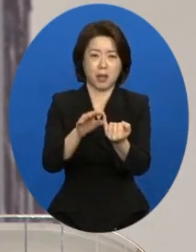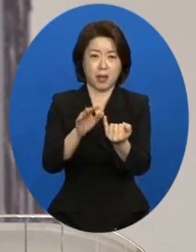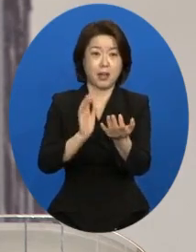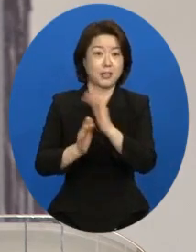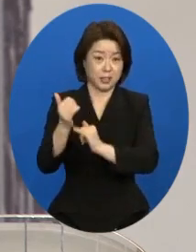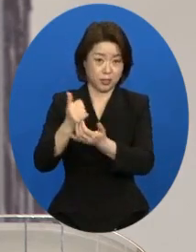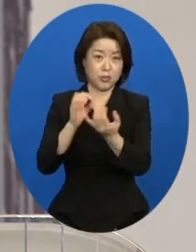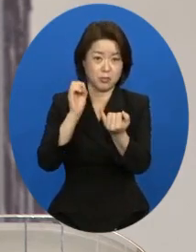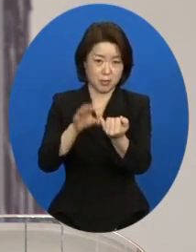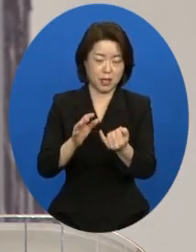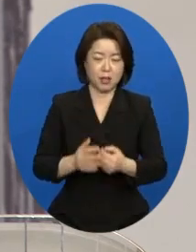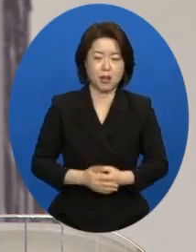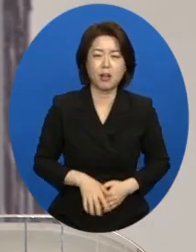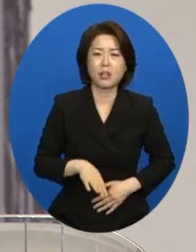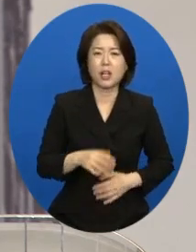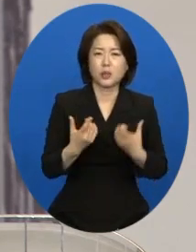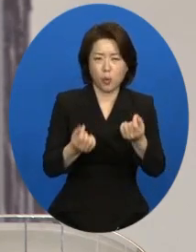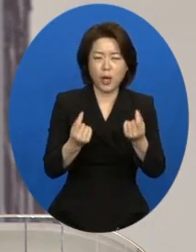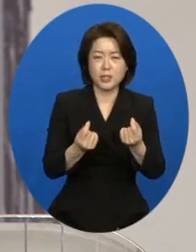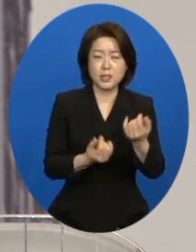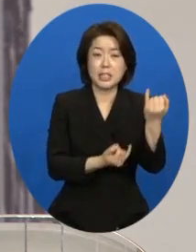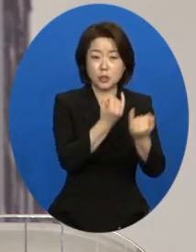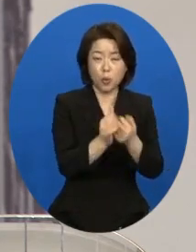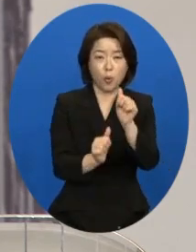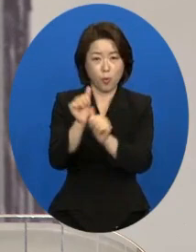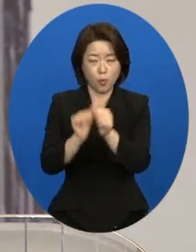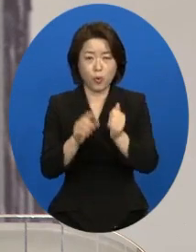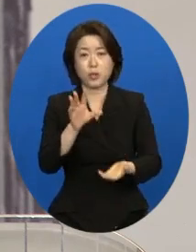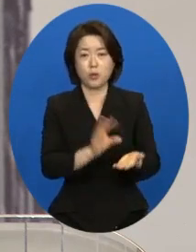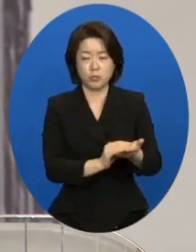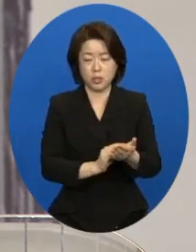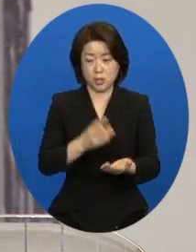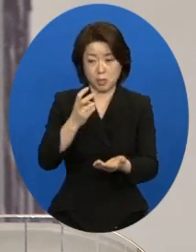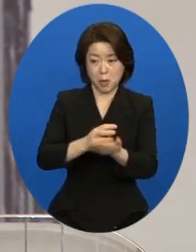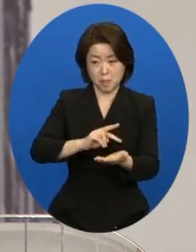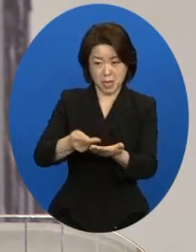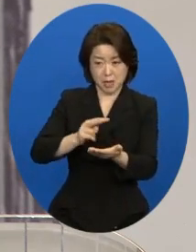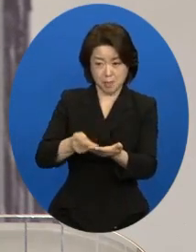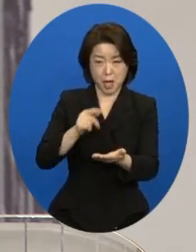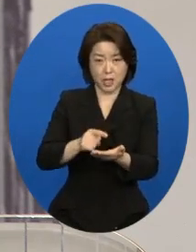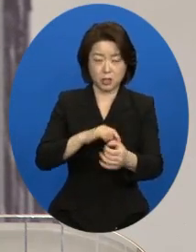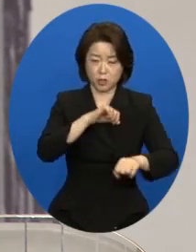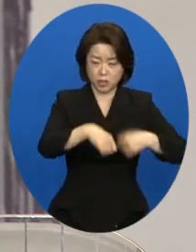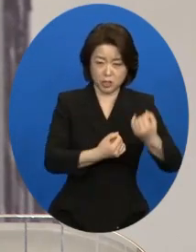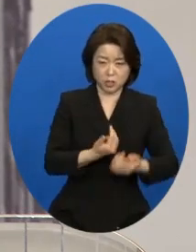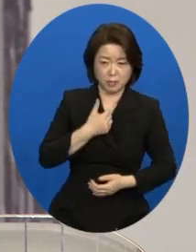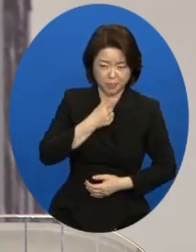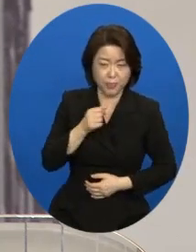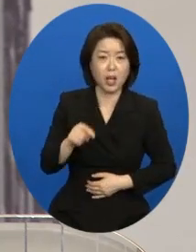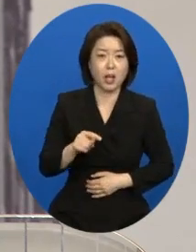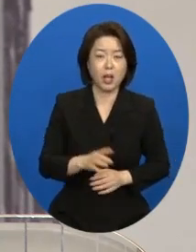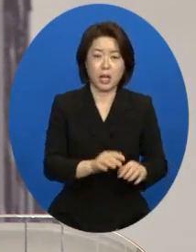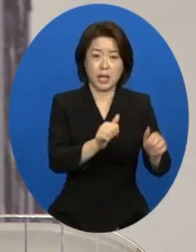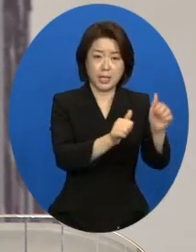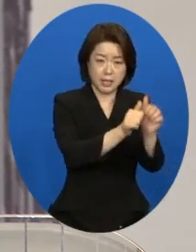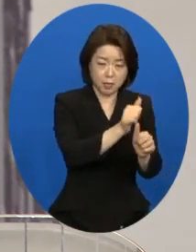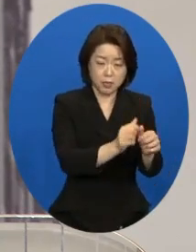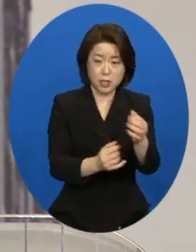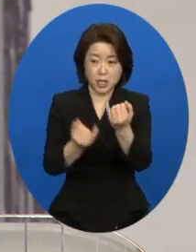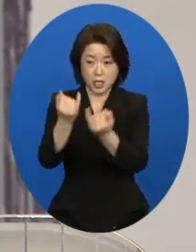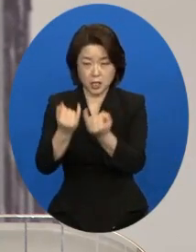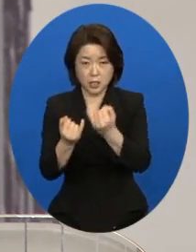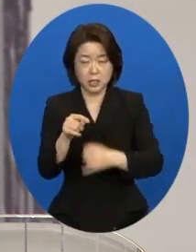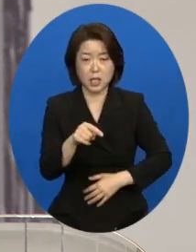그러니까 이 동성애 이슈도 계속해서 법을 바꾸려고 하는 이 짐승의 시도인 것입니다. 남자와 여자가 결합하는